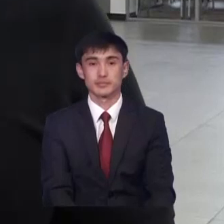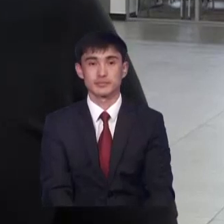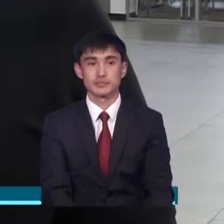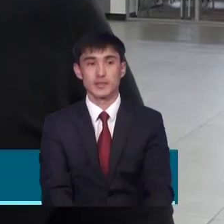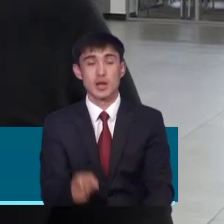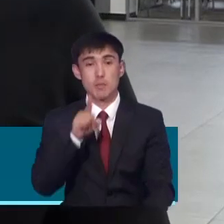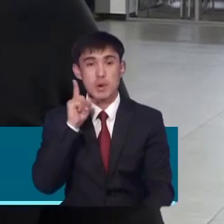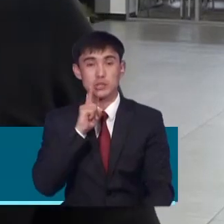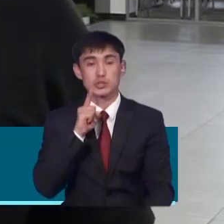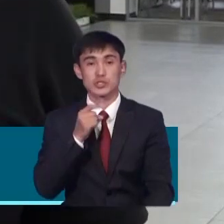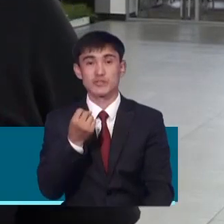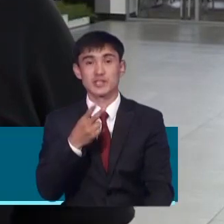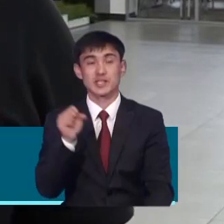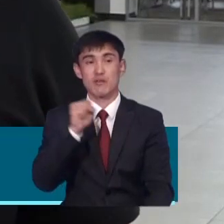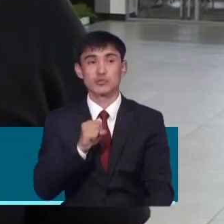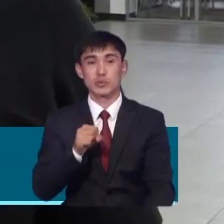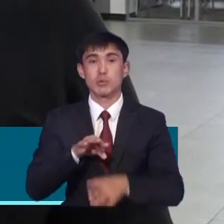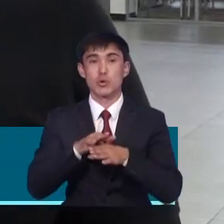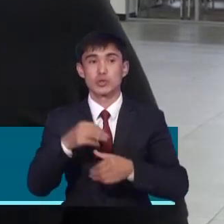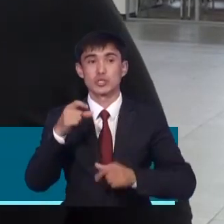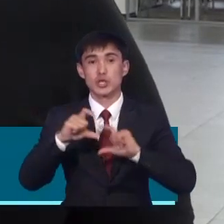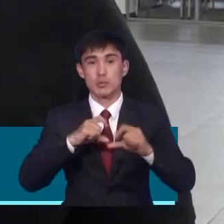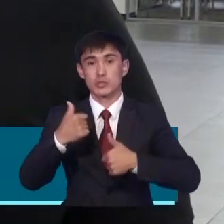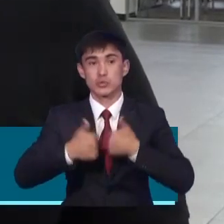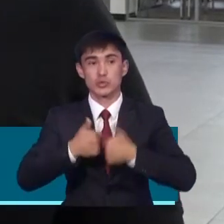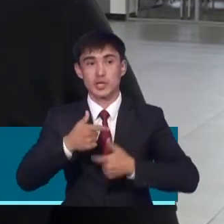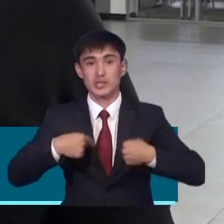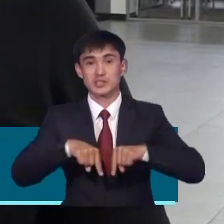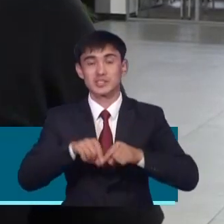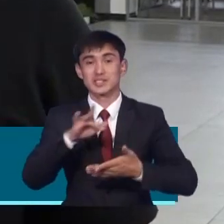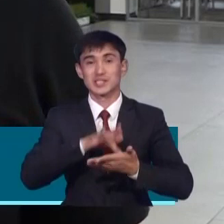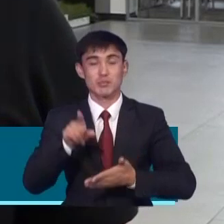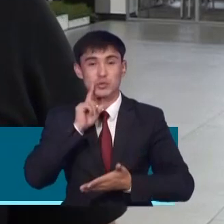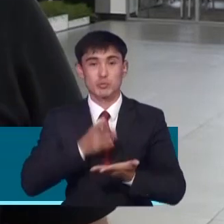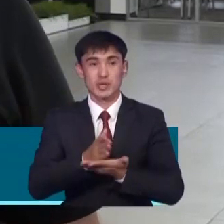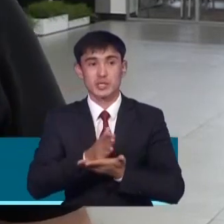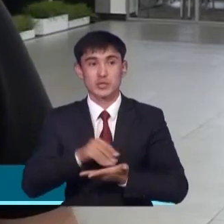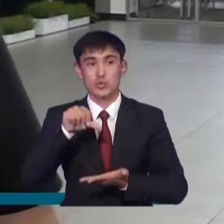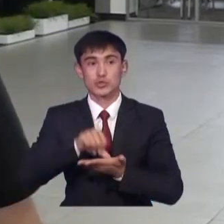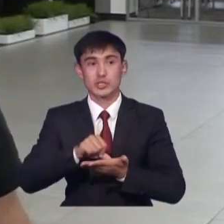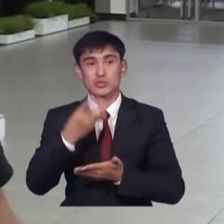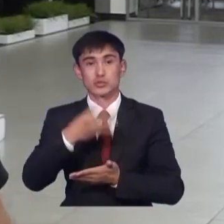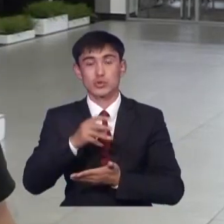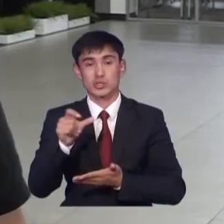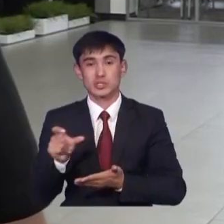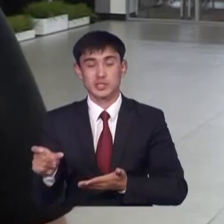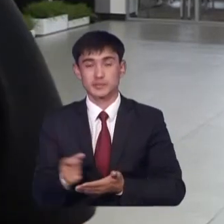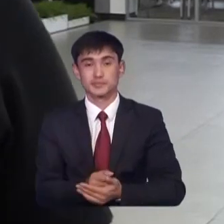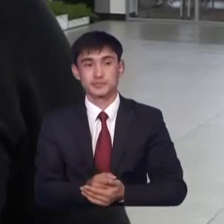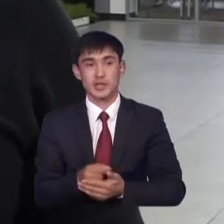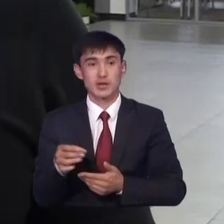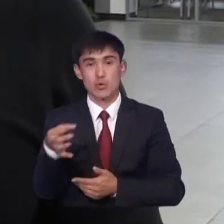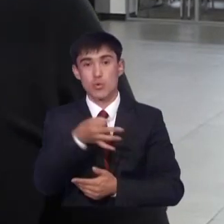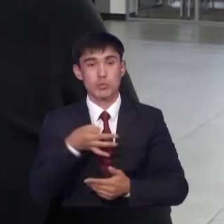молодежи 12 августа проходит шахматный турнир. Организован Центр молодежной политики, принимает участие около 40 участников. Со